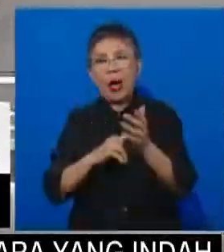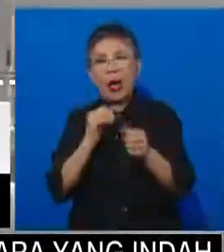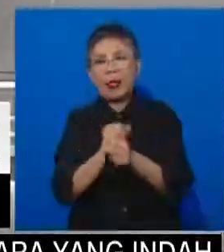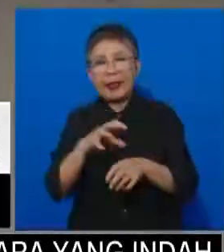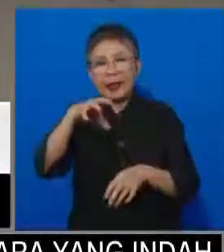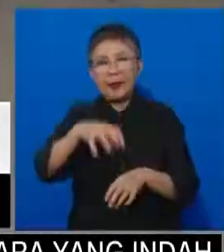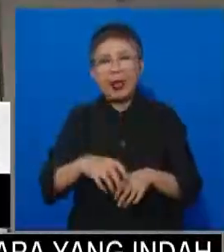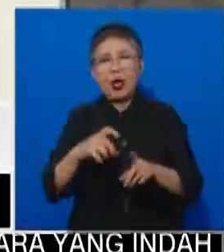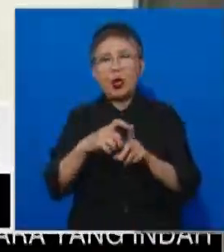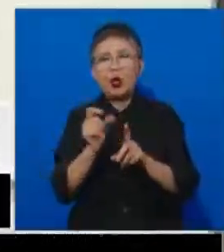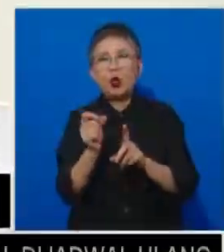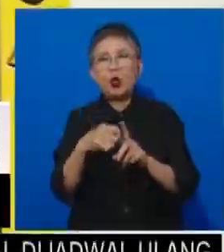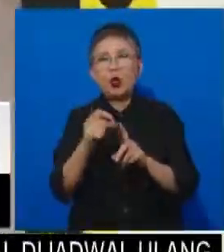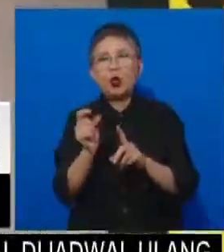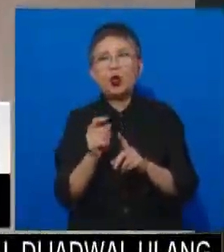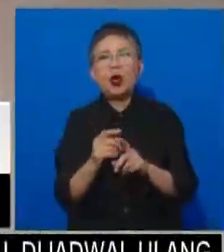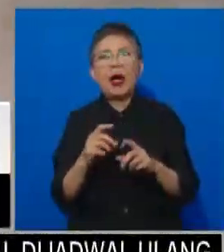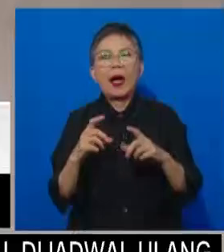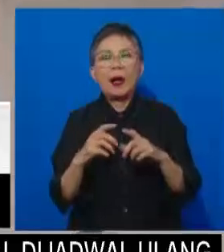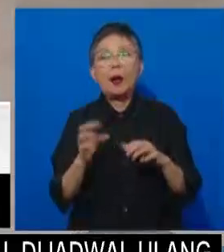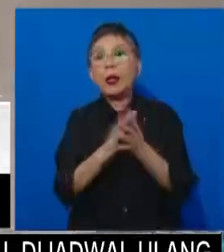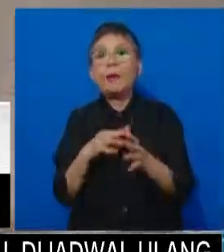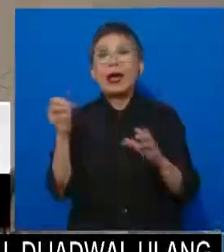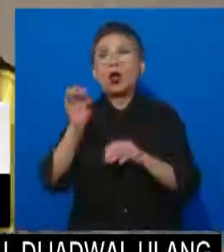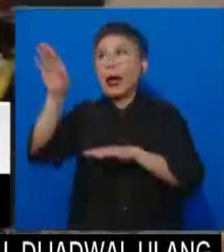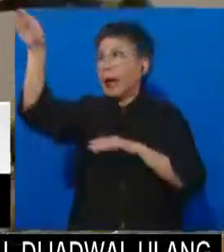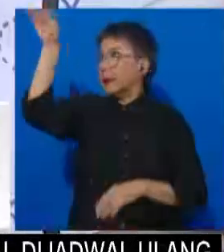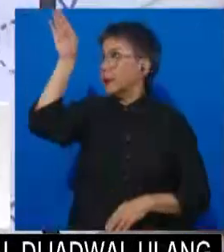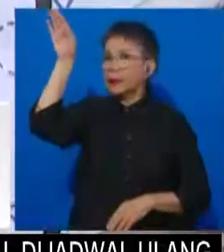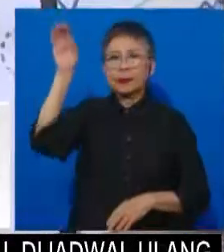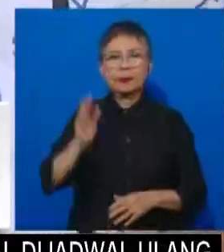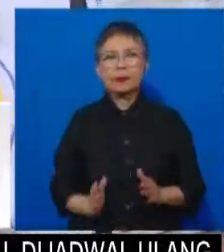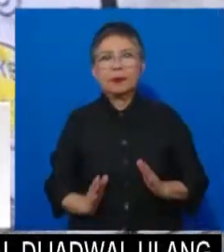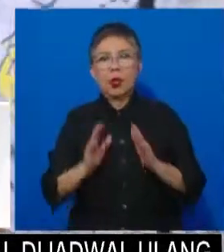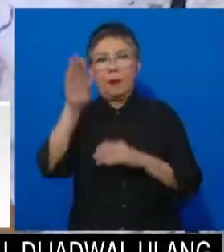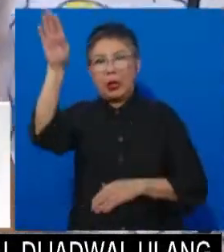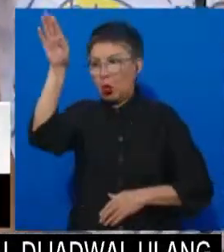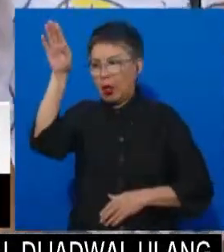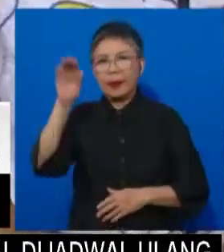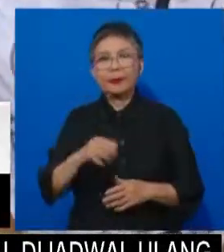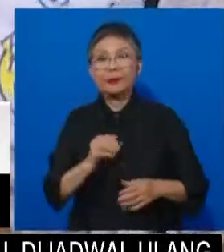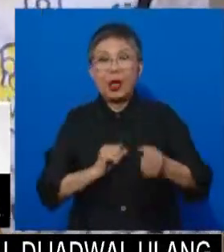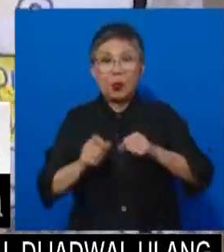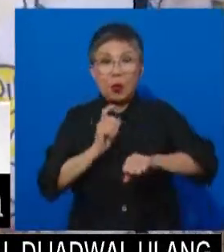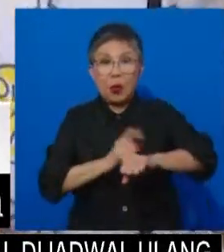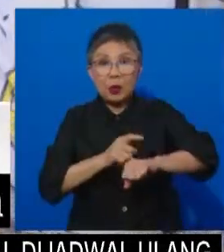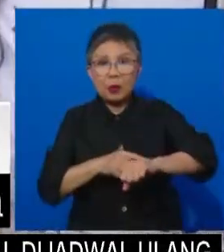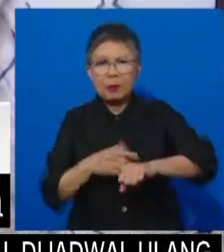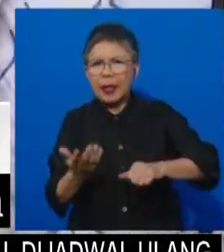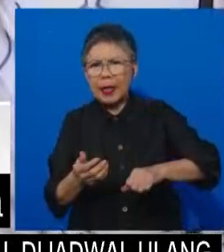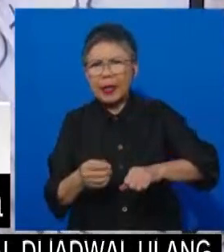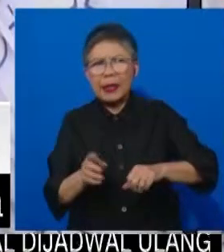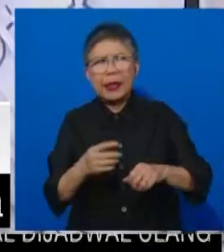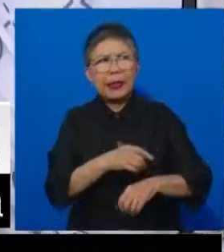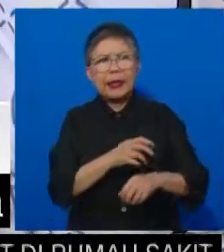stasiun tujuan, yaitu Stasiun Pancoran. Kalau kita ngomongin soal efektivitas waktu, tadi waktu tempuh kita 40